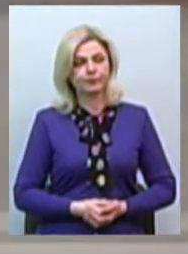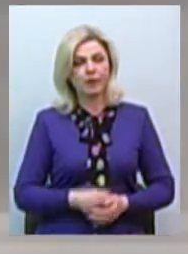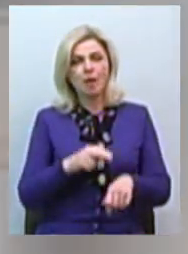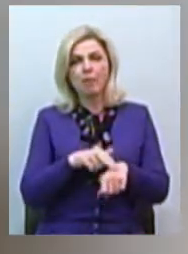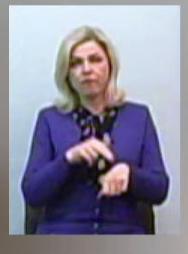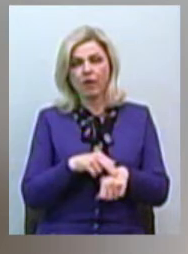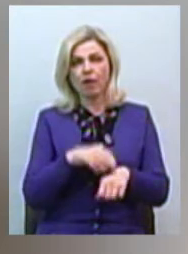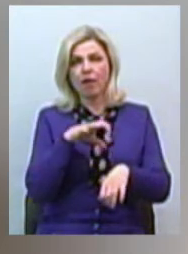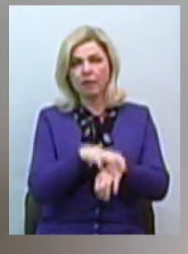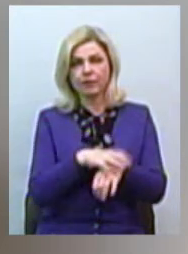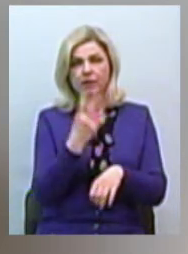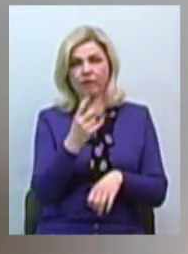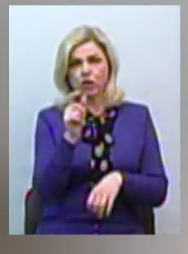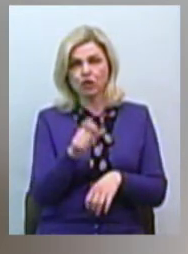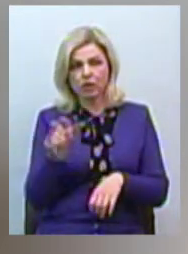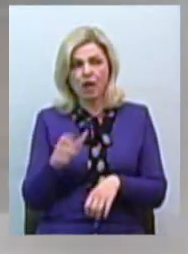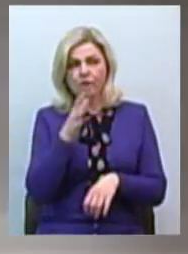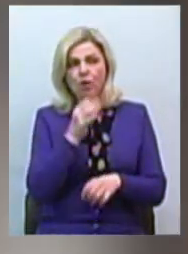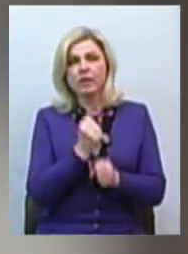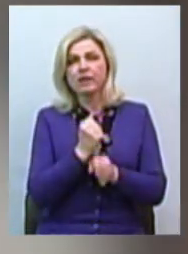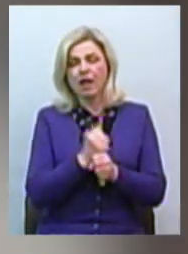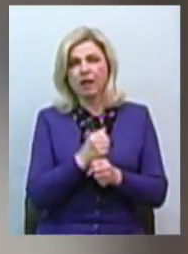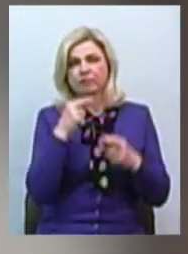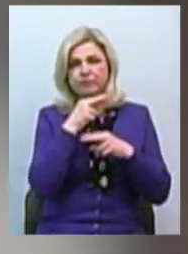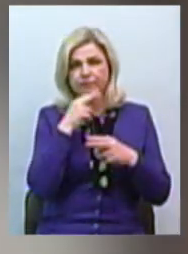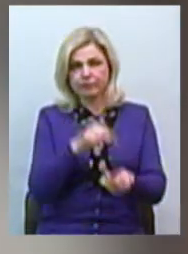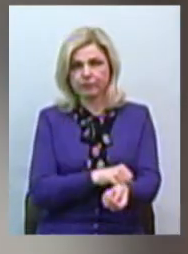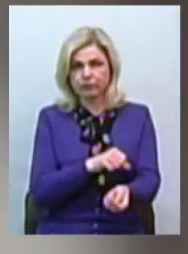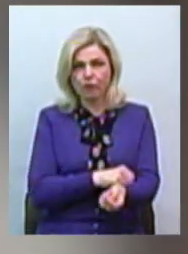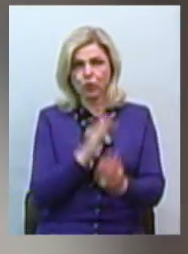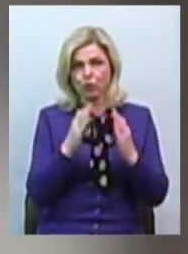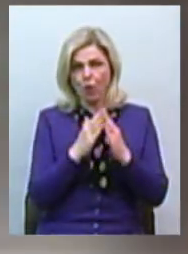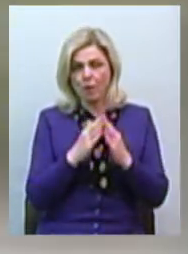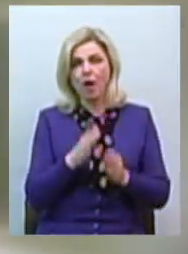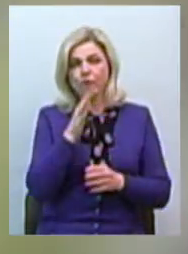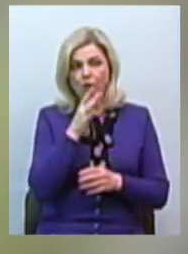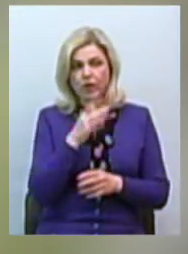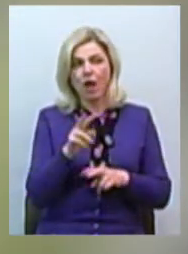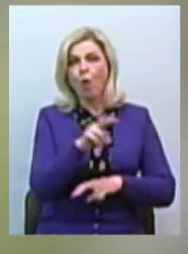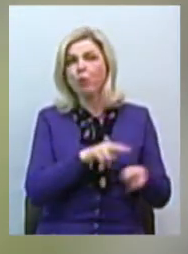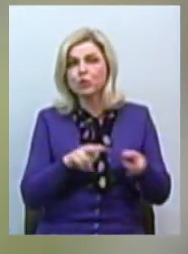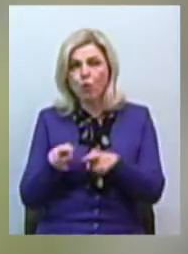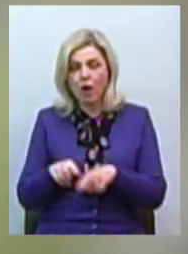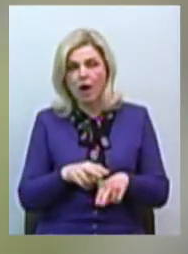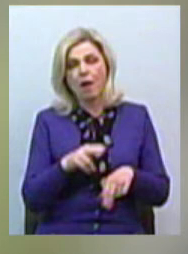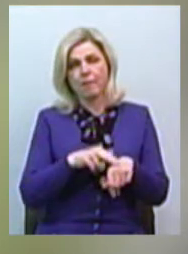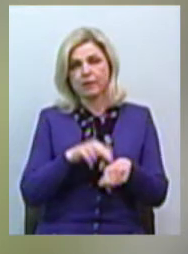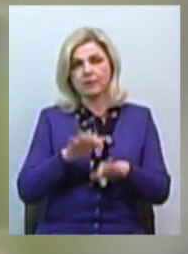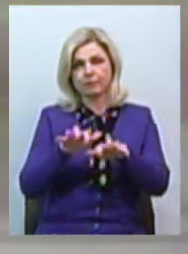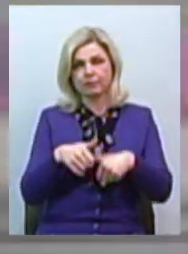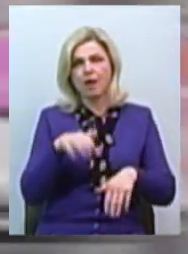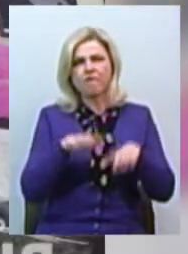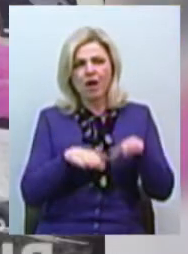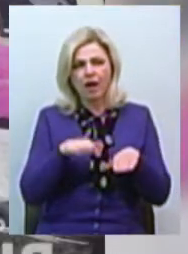Правоохоронці застали двох чоловіків під час виготовлення амфетаміну у будинку. Під час санкціонованого обшуку поліцейські вилучили ваги,